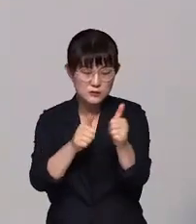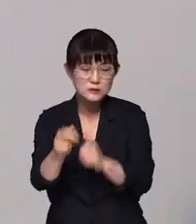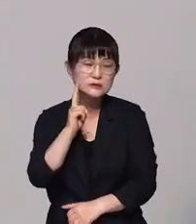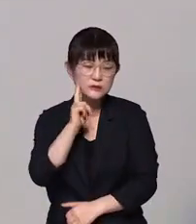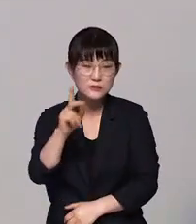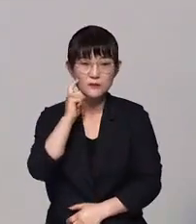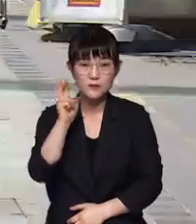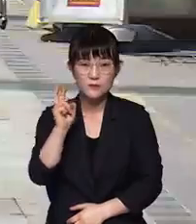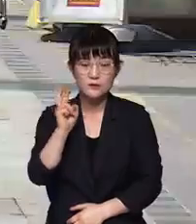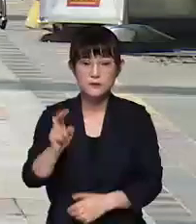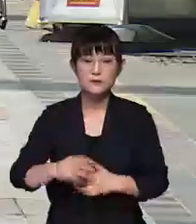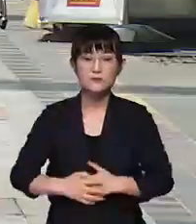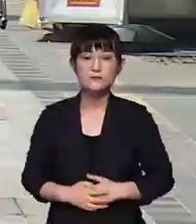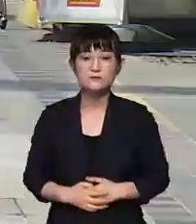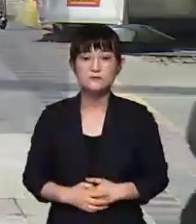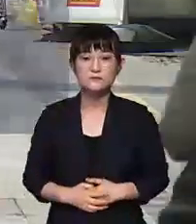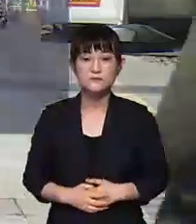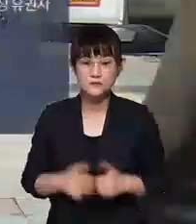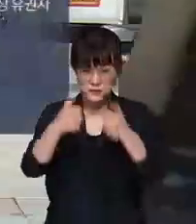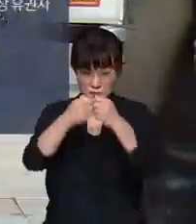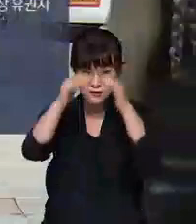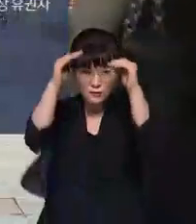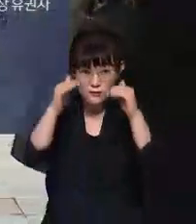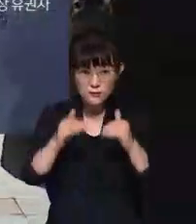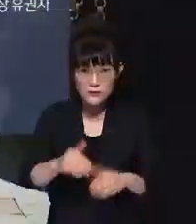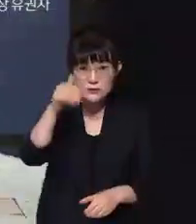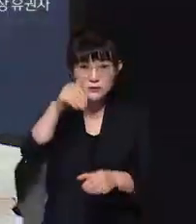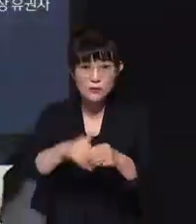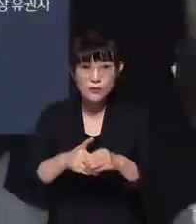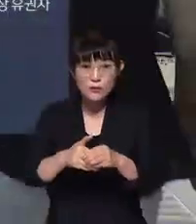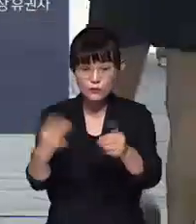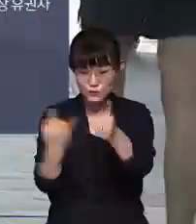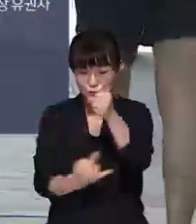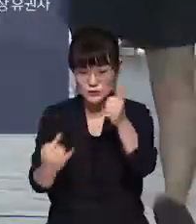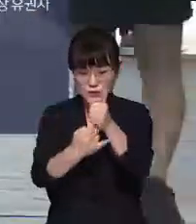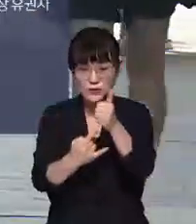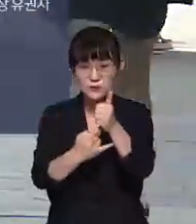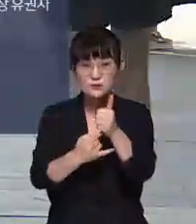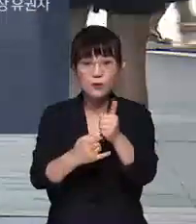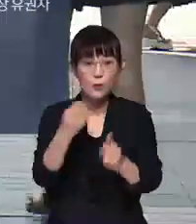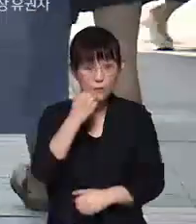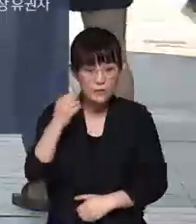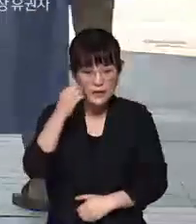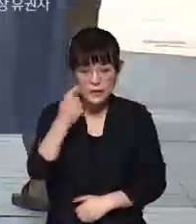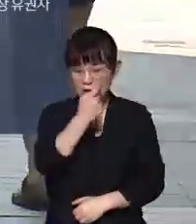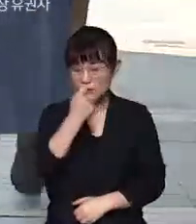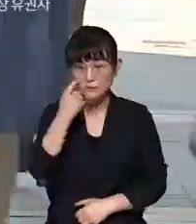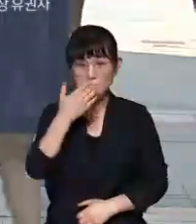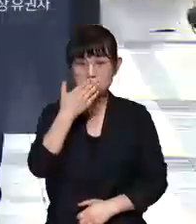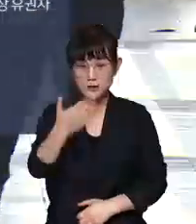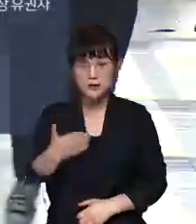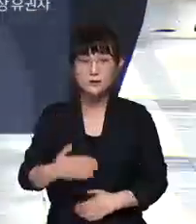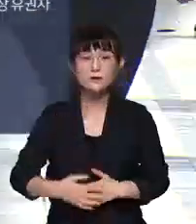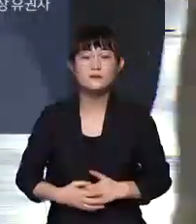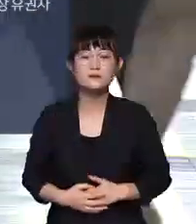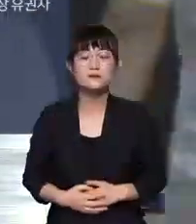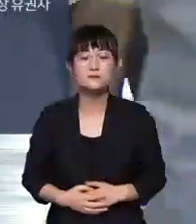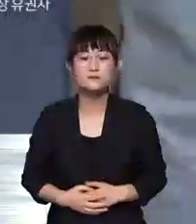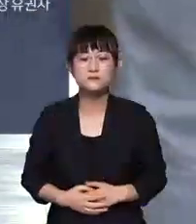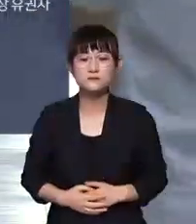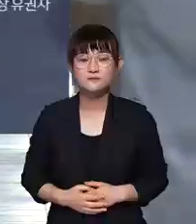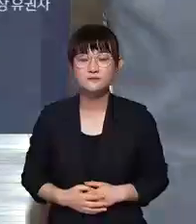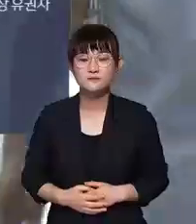것으로 보입니다. 자세한 내용은 중앙선거여론조사심의위원회 누리집에서 확인할 수 있습니다.